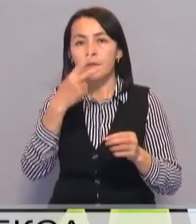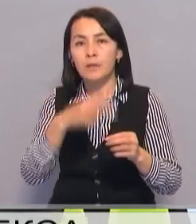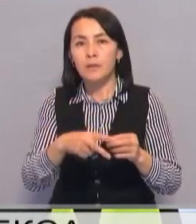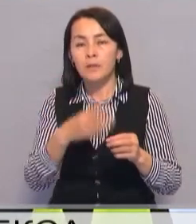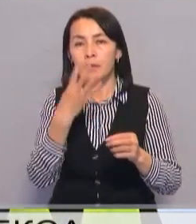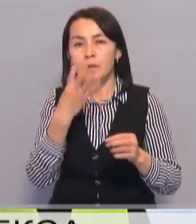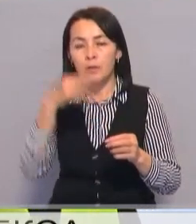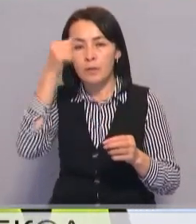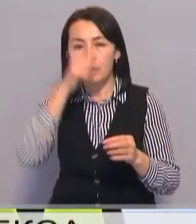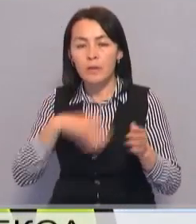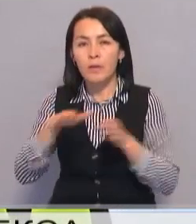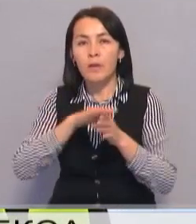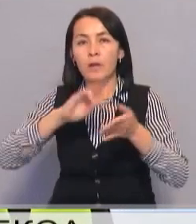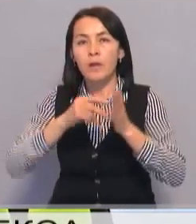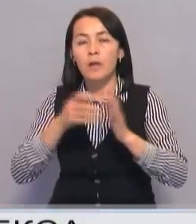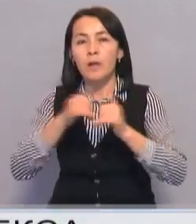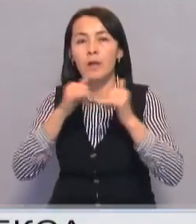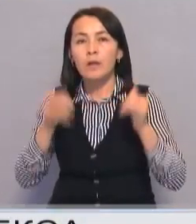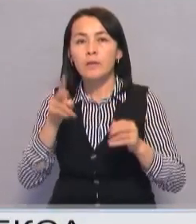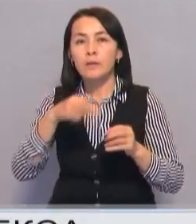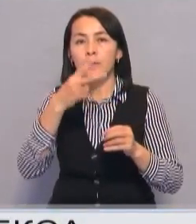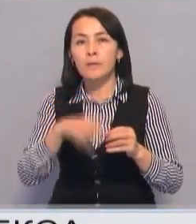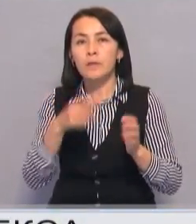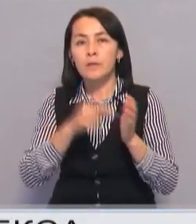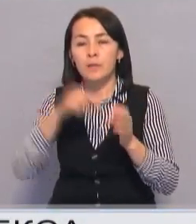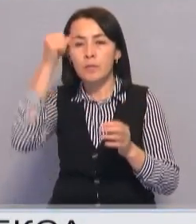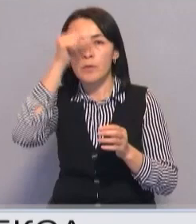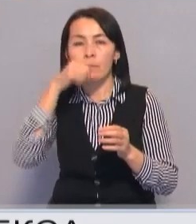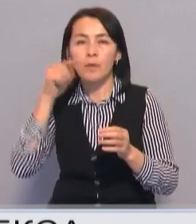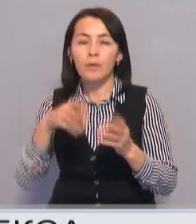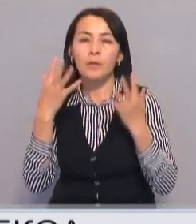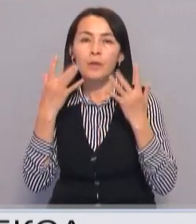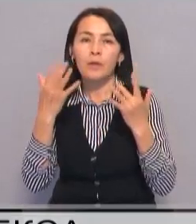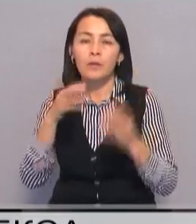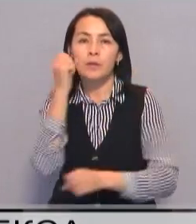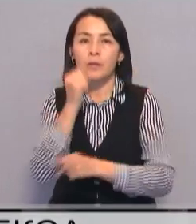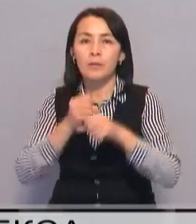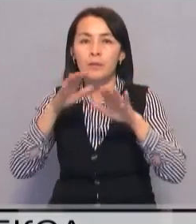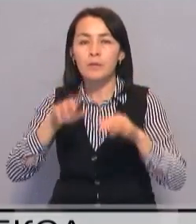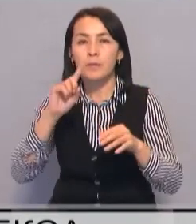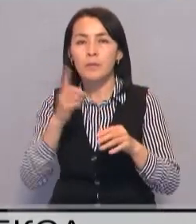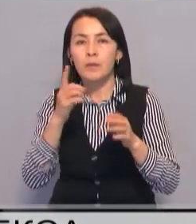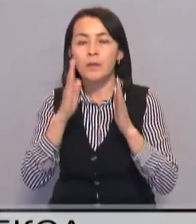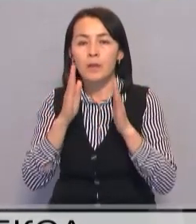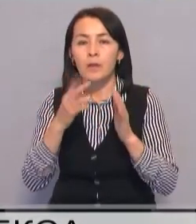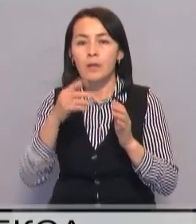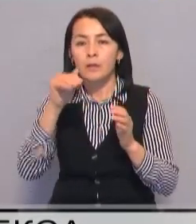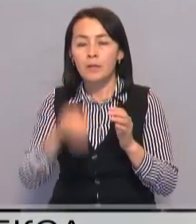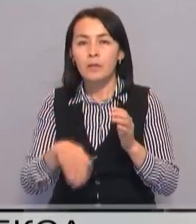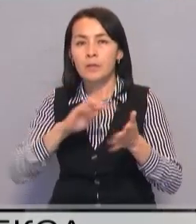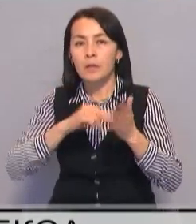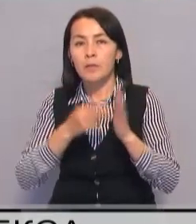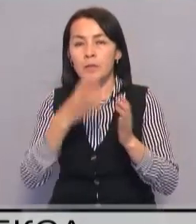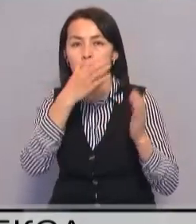года. Весь проект будет реализован к 2027 году. Количество рабочих мест на первом этапе – 1000.